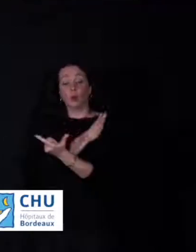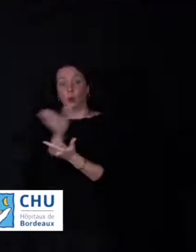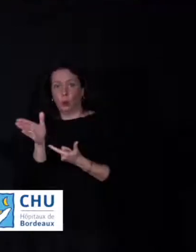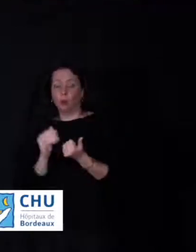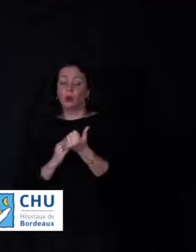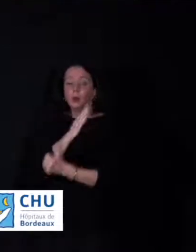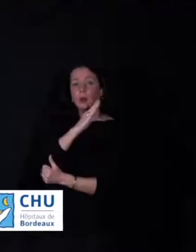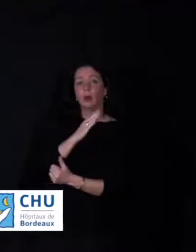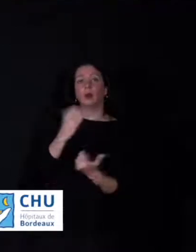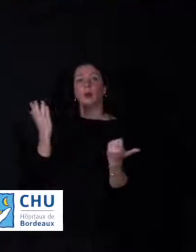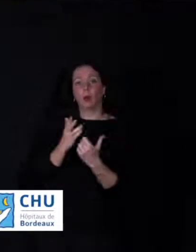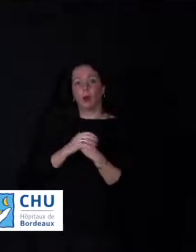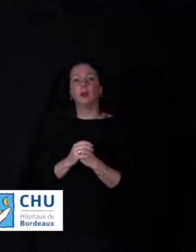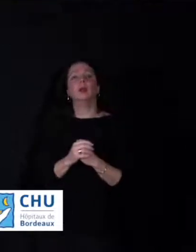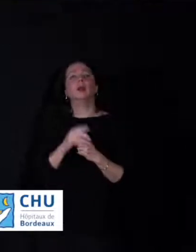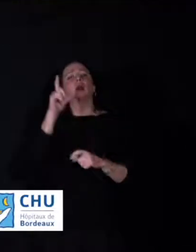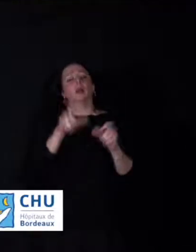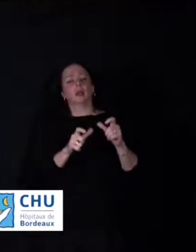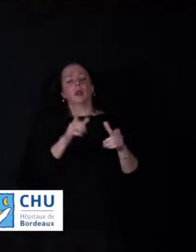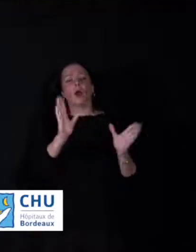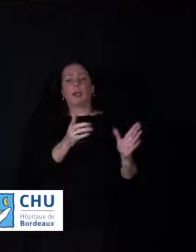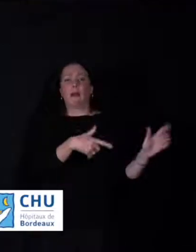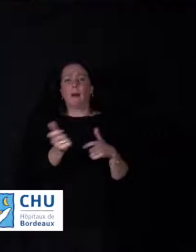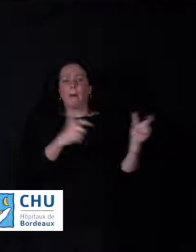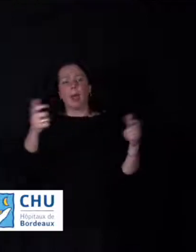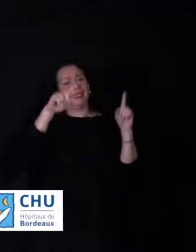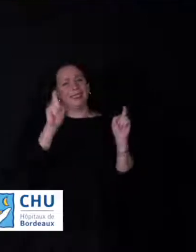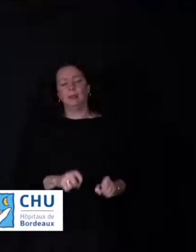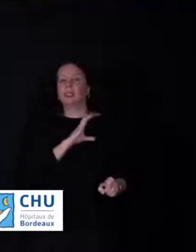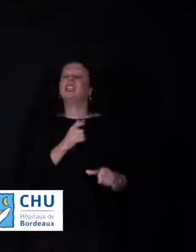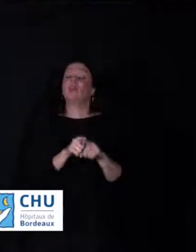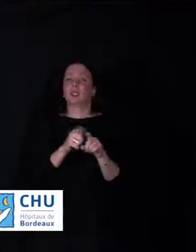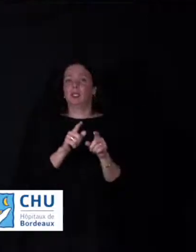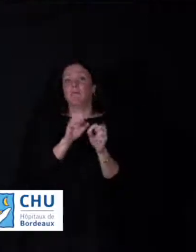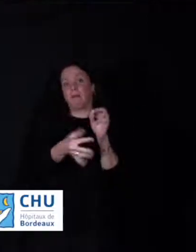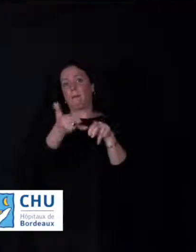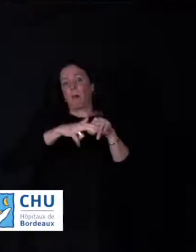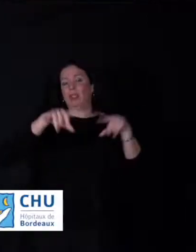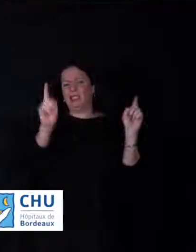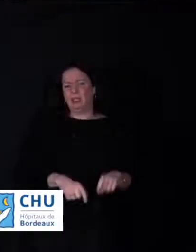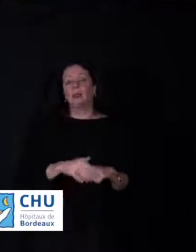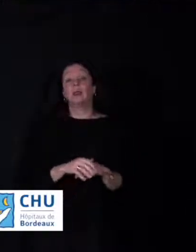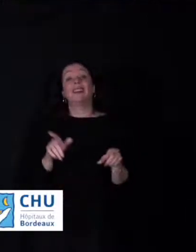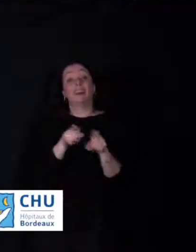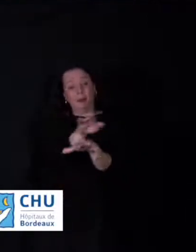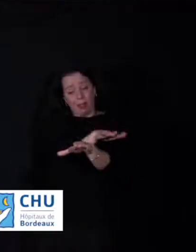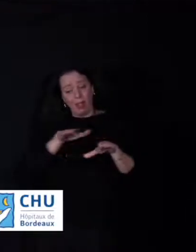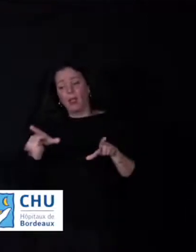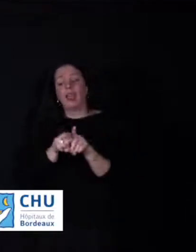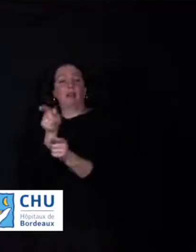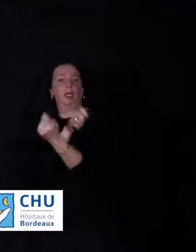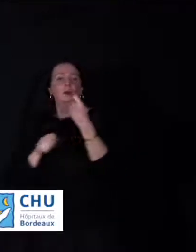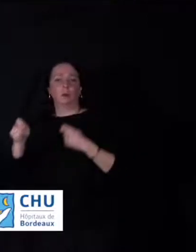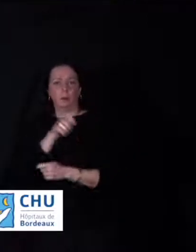d'abord, réduire les hospitalisations et la mortalité et maintenir les activités économiques essentielles. Et 2